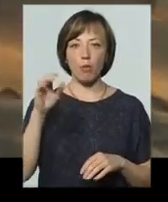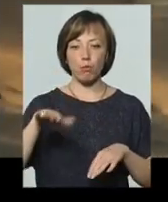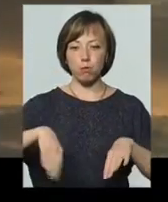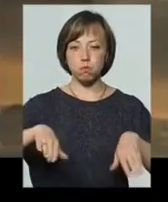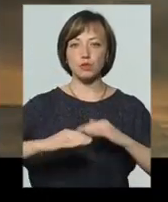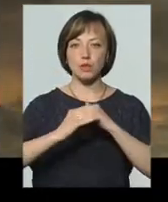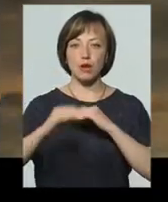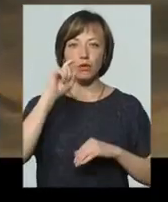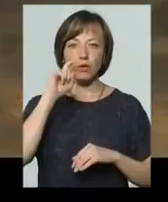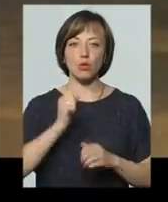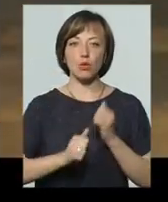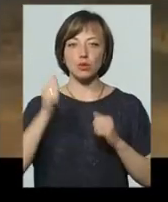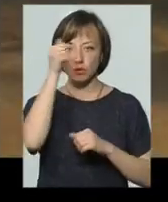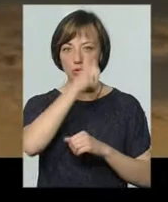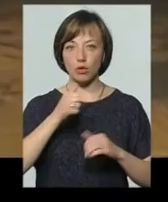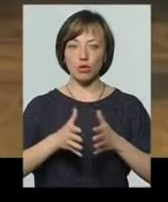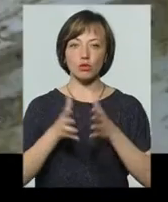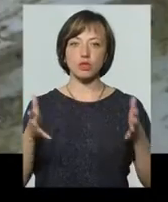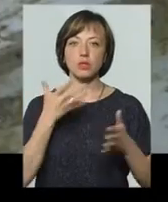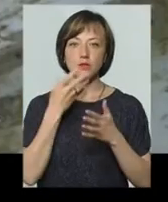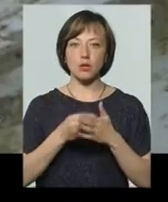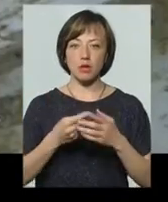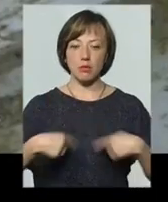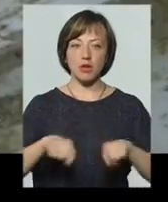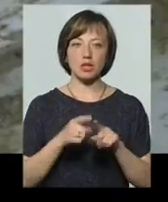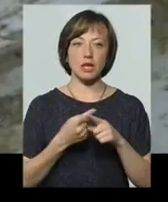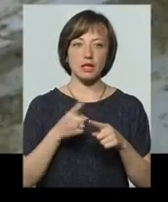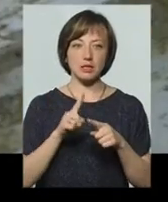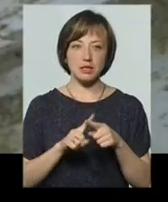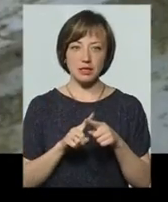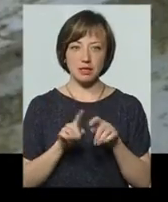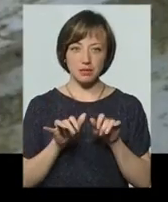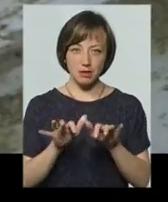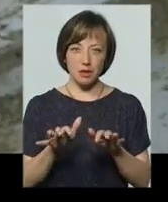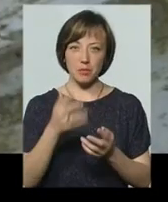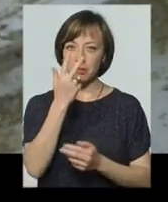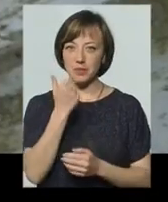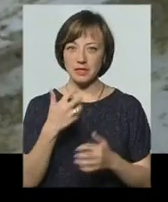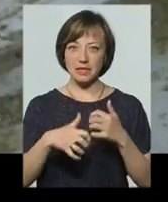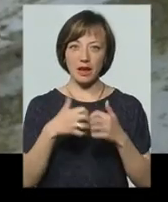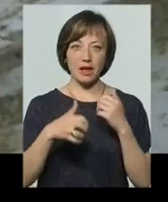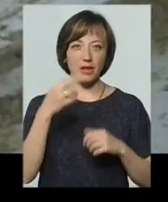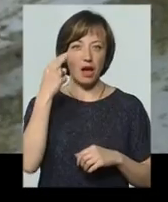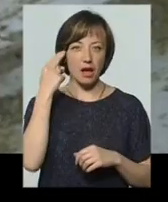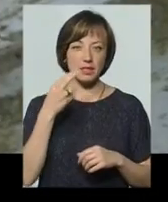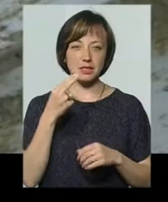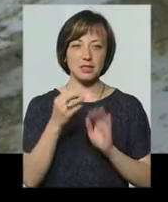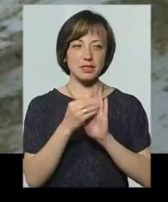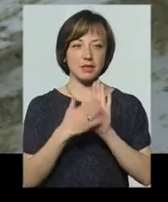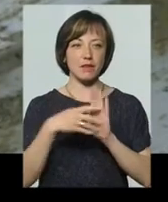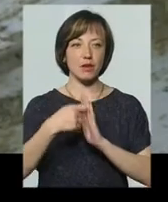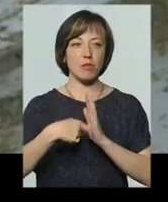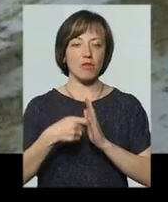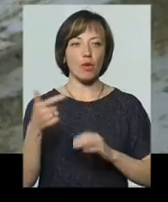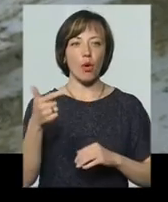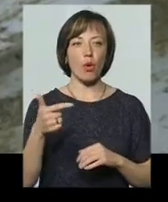яка з кожним роком розширює свої межі. А цей богомол – звичний мешканець субтропіків та Середньої Азії, зафільмований на